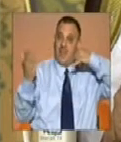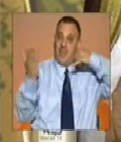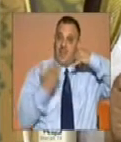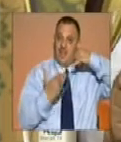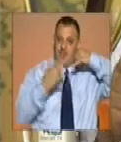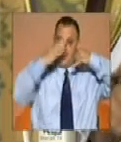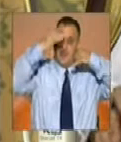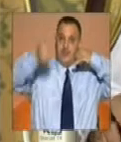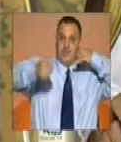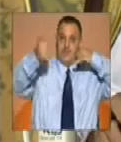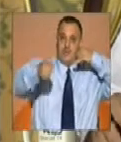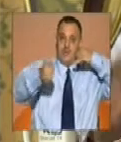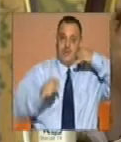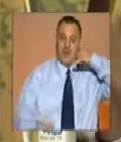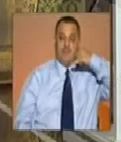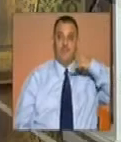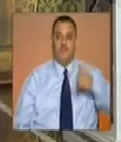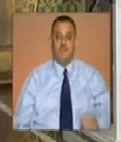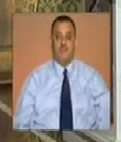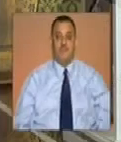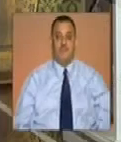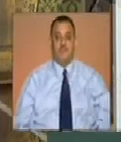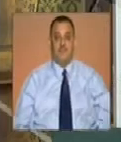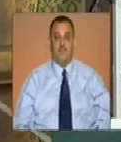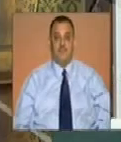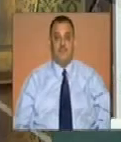السلام عليكم شيخ. عليكم السلام ورحمة الله وبركاته.